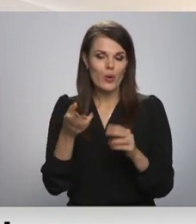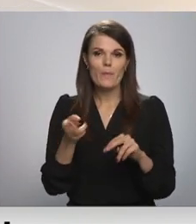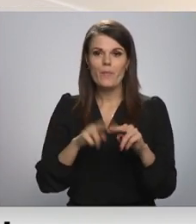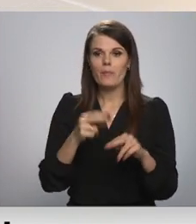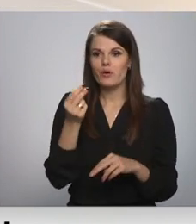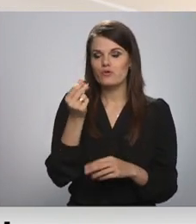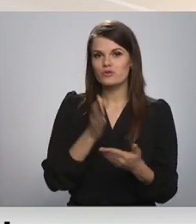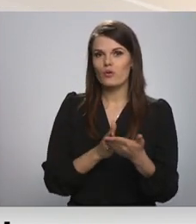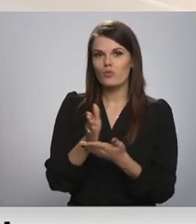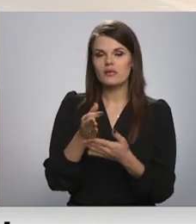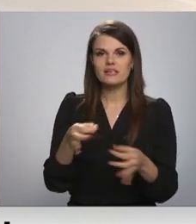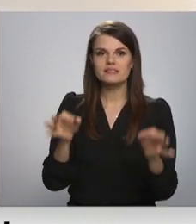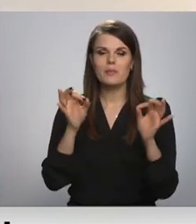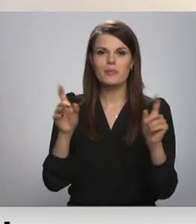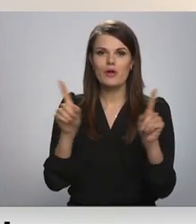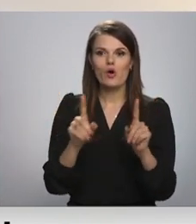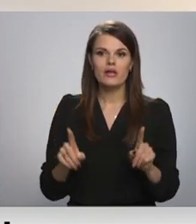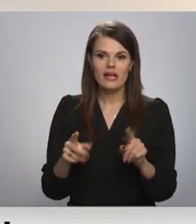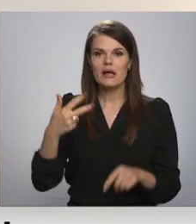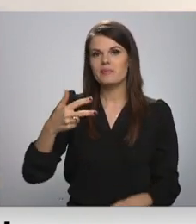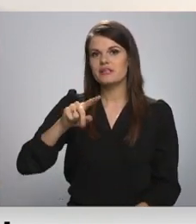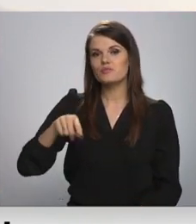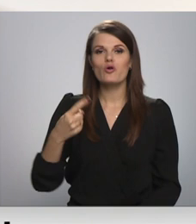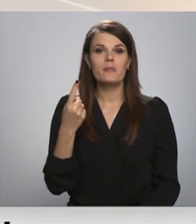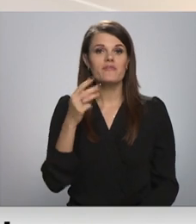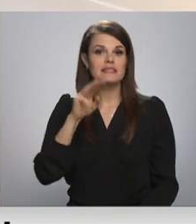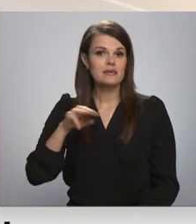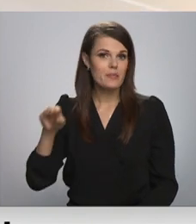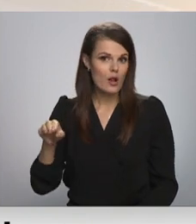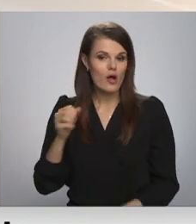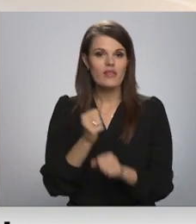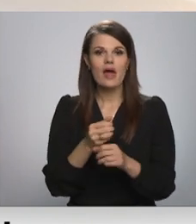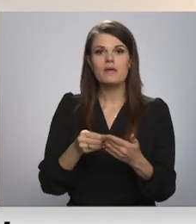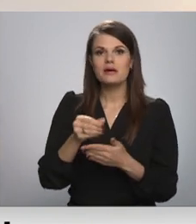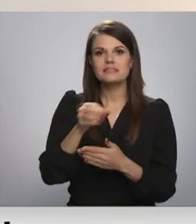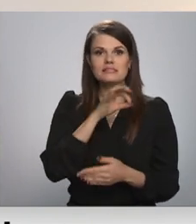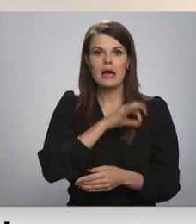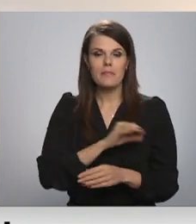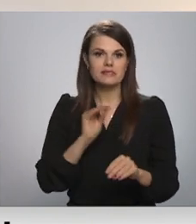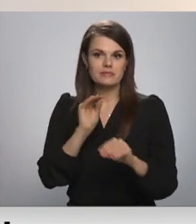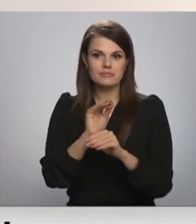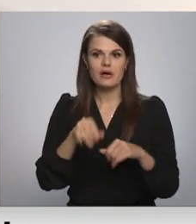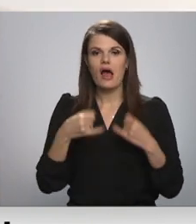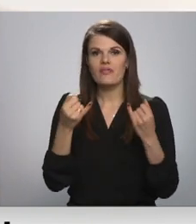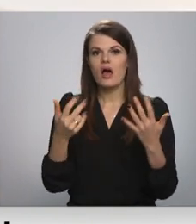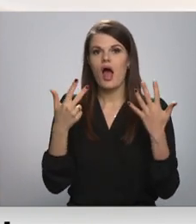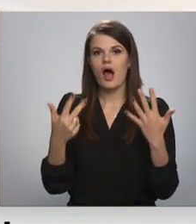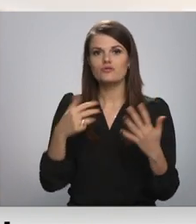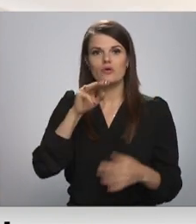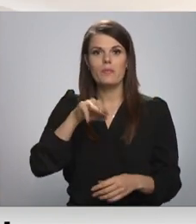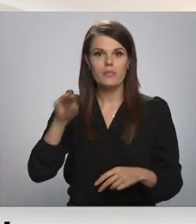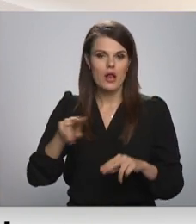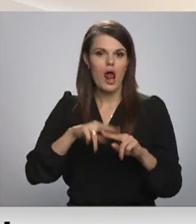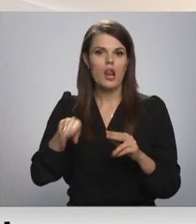finansējums nozares prioritātēm ir 30,1 miljonus. Darba samaksas pieaugumam atvēlēti 8 miljoni, un tas